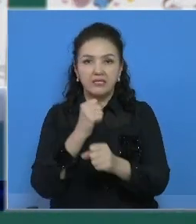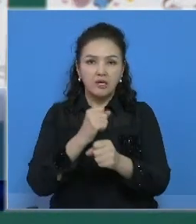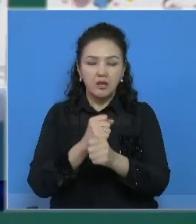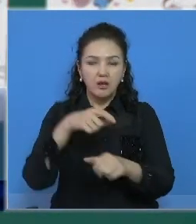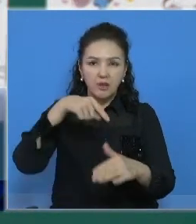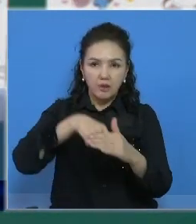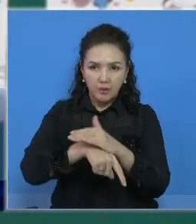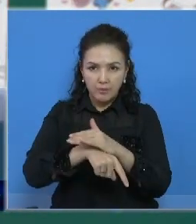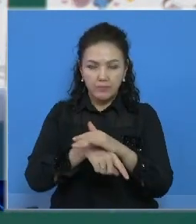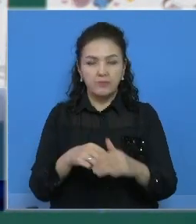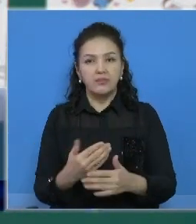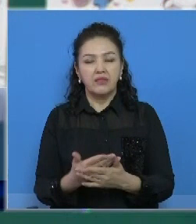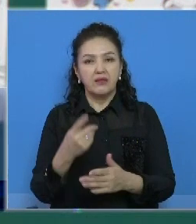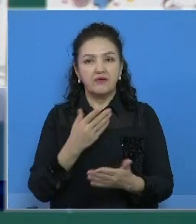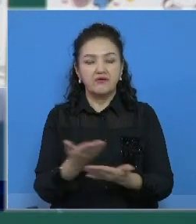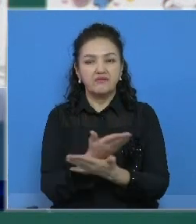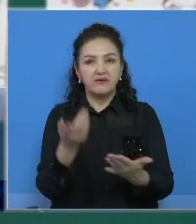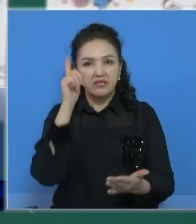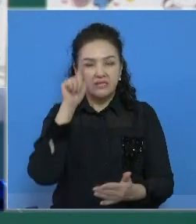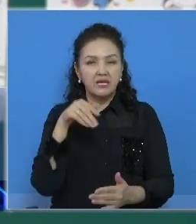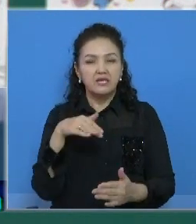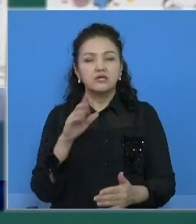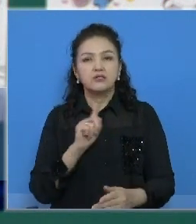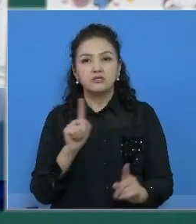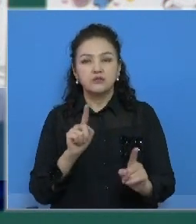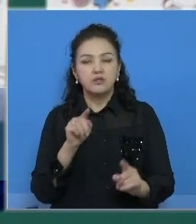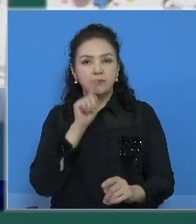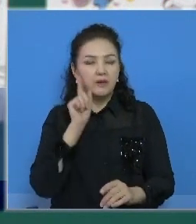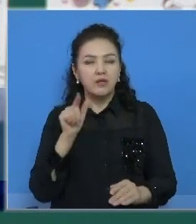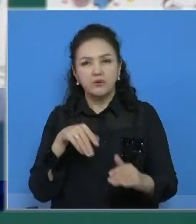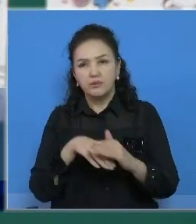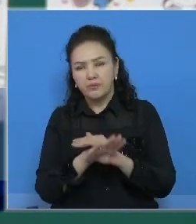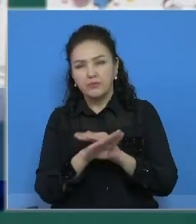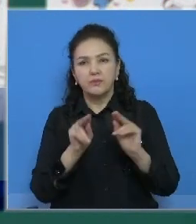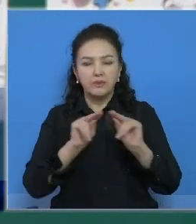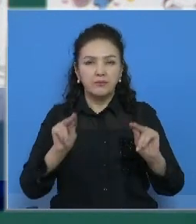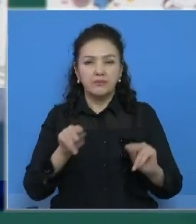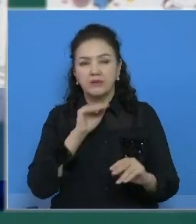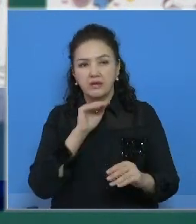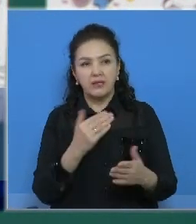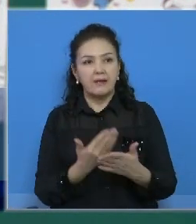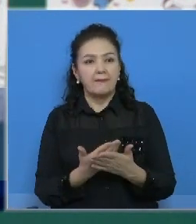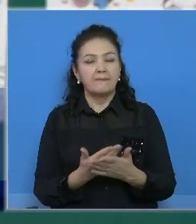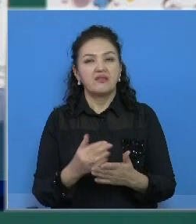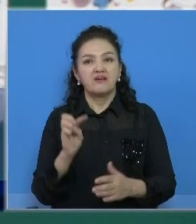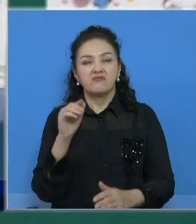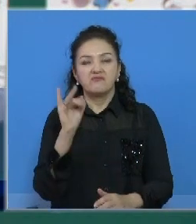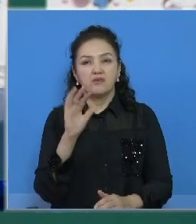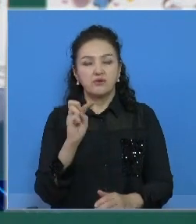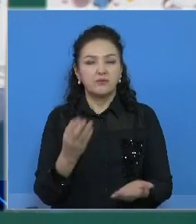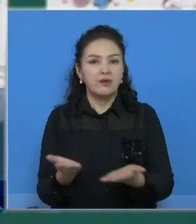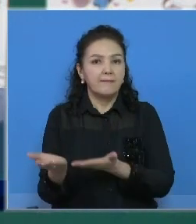деятельность глубже. Вы же знаете, есть утечка молодых учителей из профессии, а форум